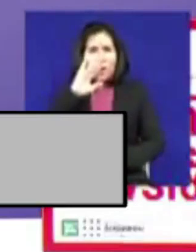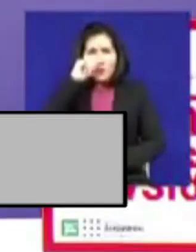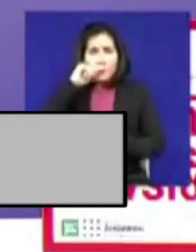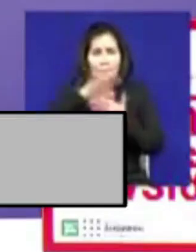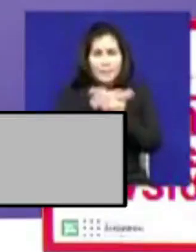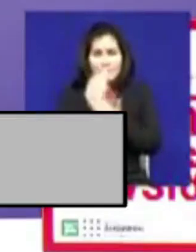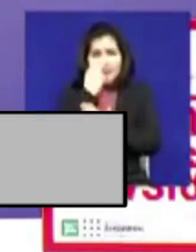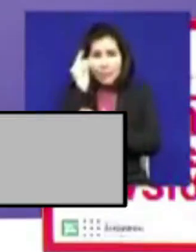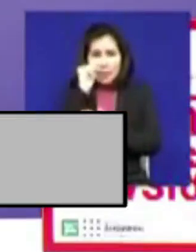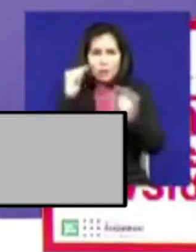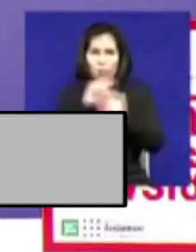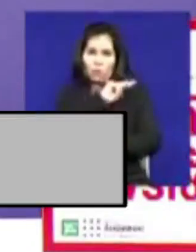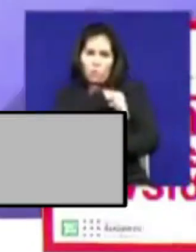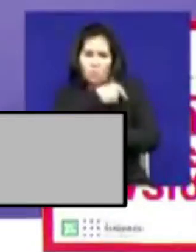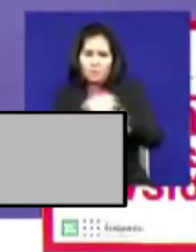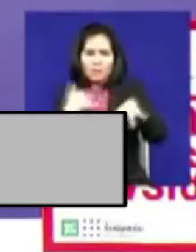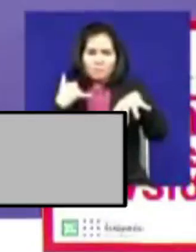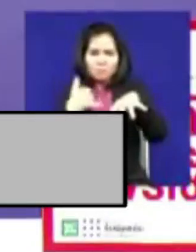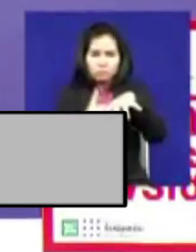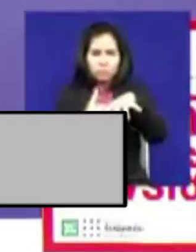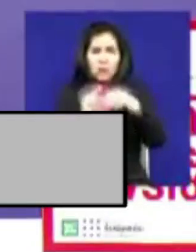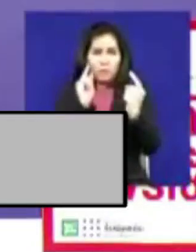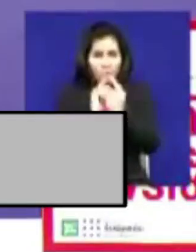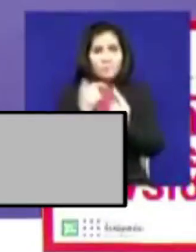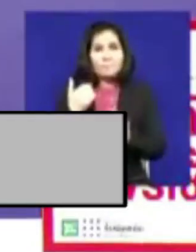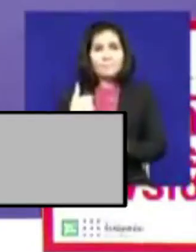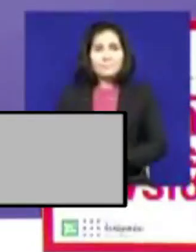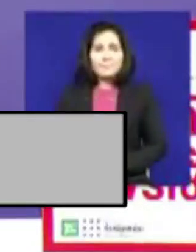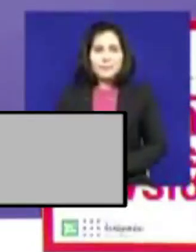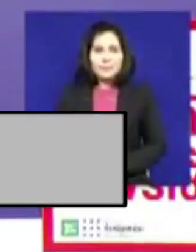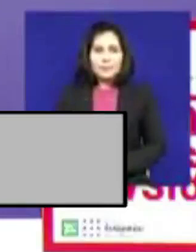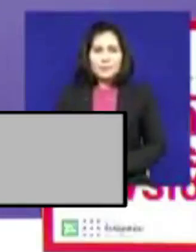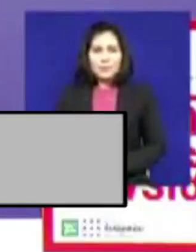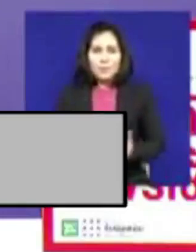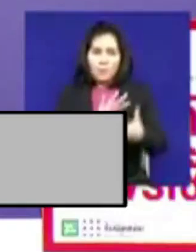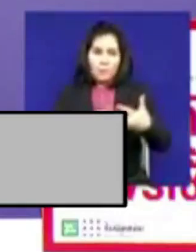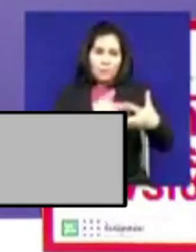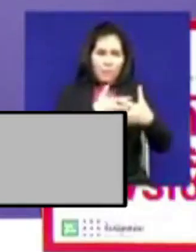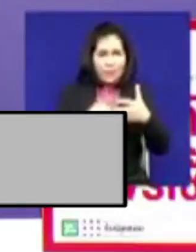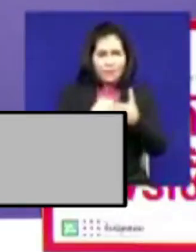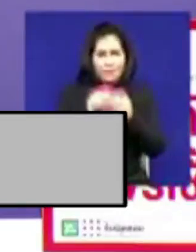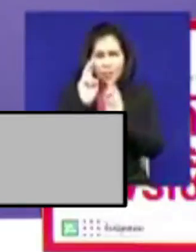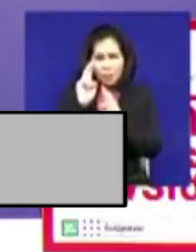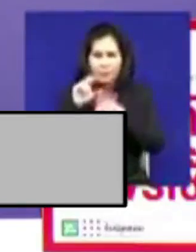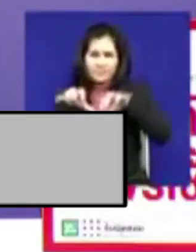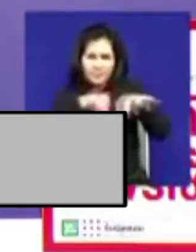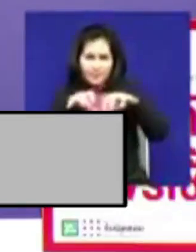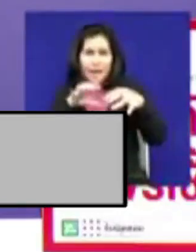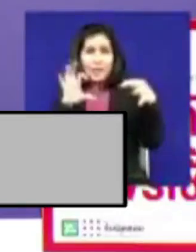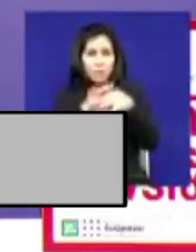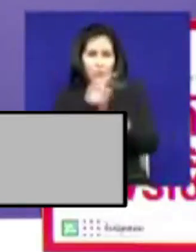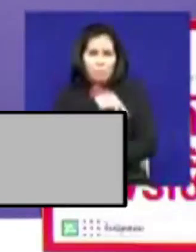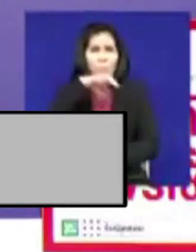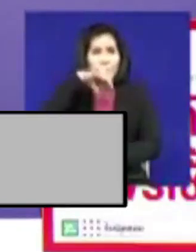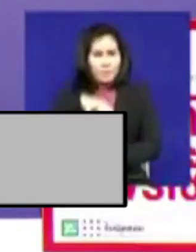ก็คือสถานพยาบาลนะครับสิ่งหนึ่งที่เรามีการปรับในส่วนของการเฝ้าระวังสถานพยาบาลซึ่งสอด